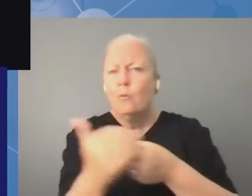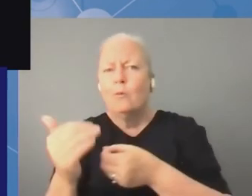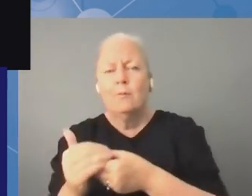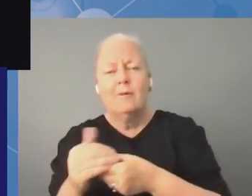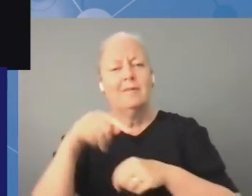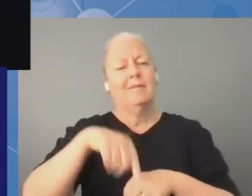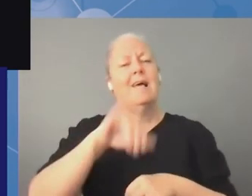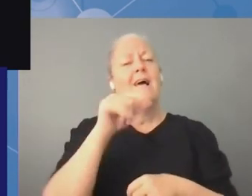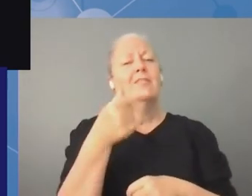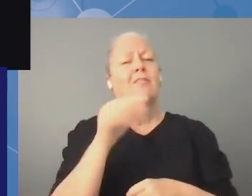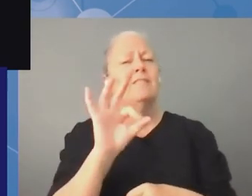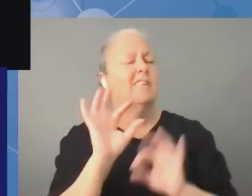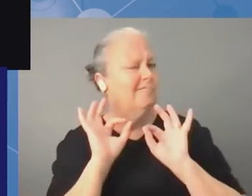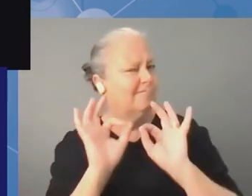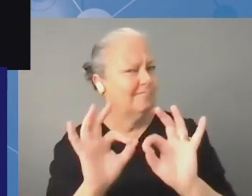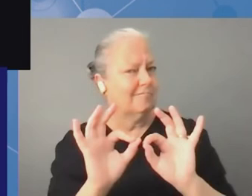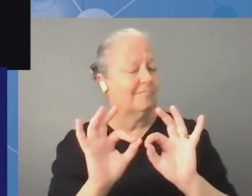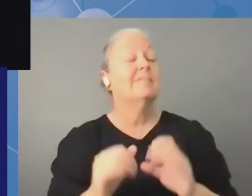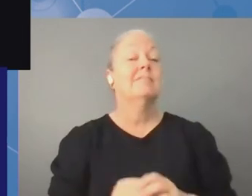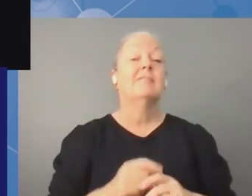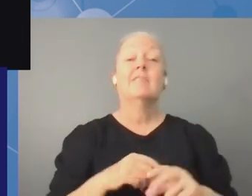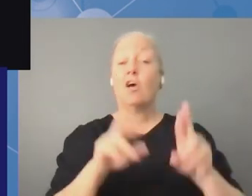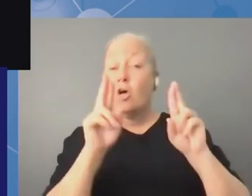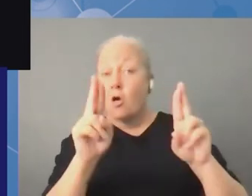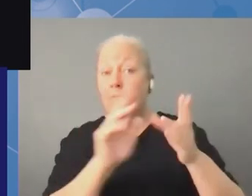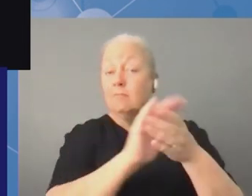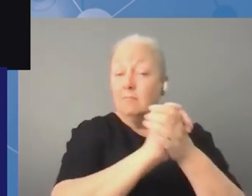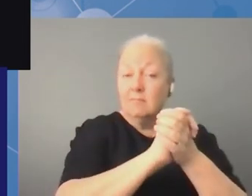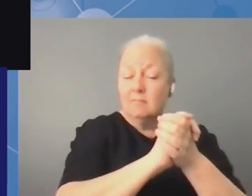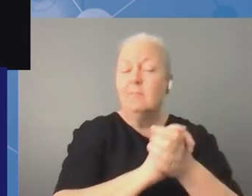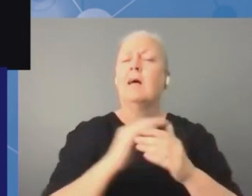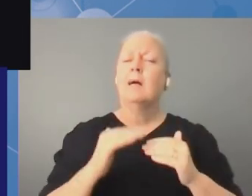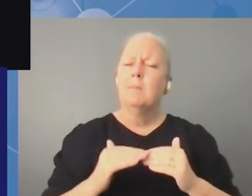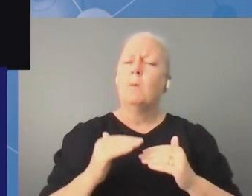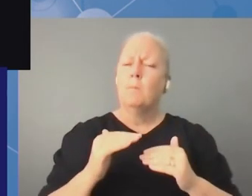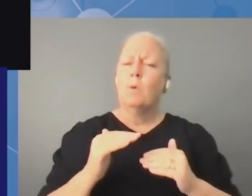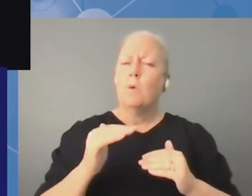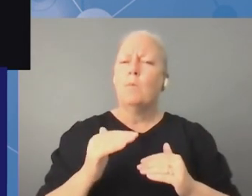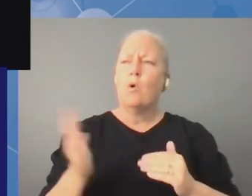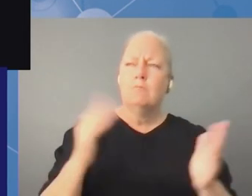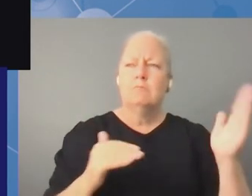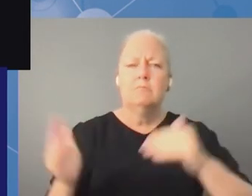بحضوركم إلى كاتوفيتسا. هناك الوسط الجامعي كان موجود، ونحن بذلنا